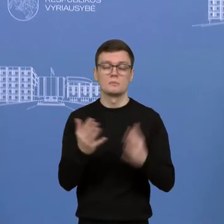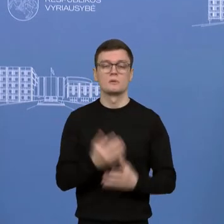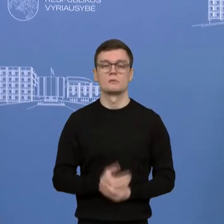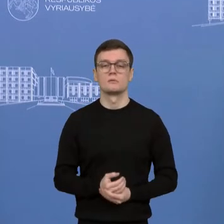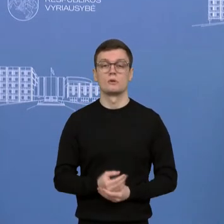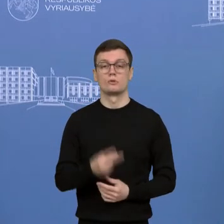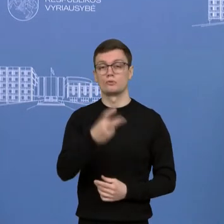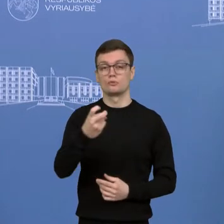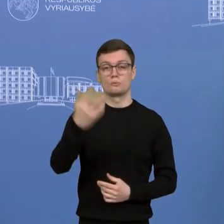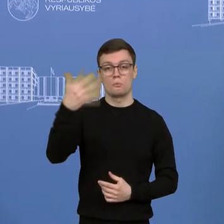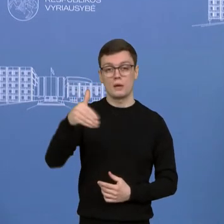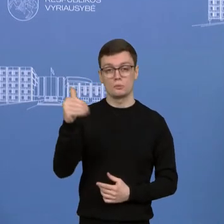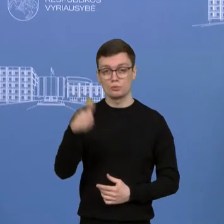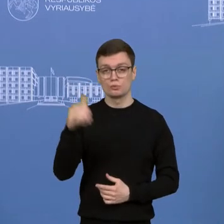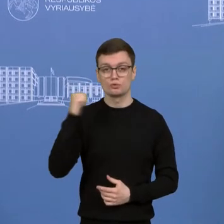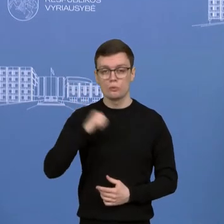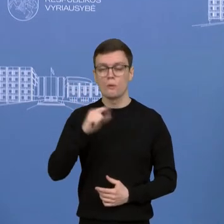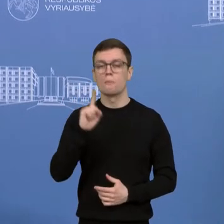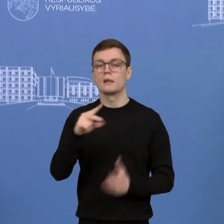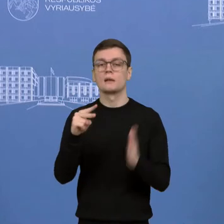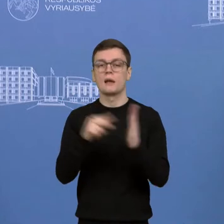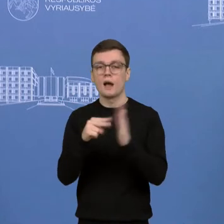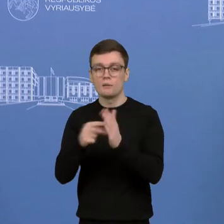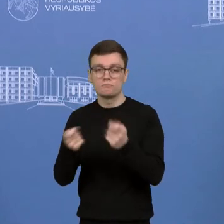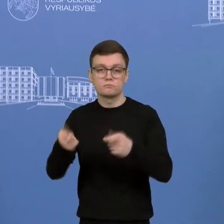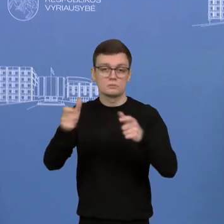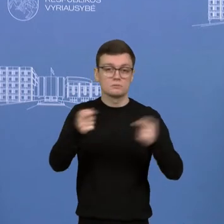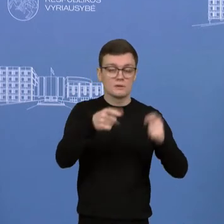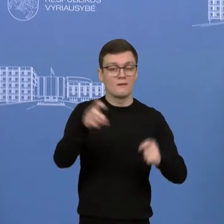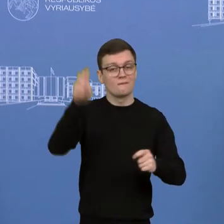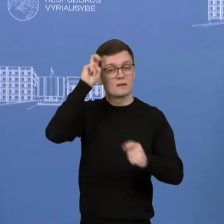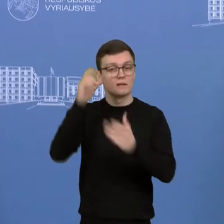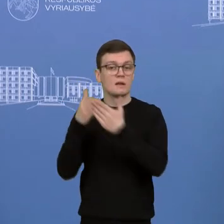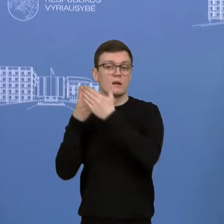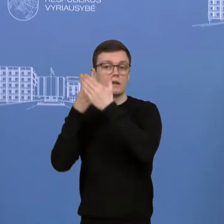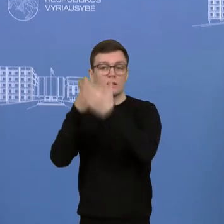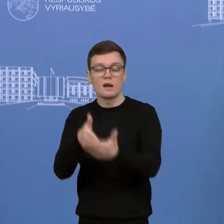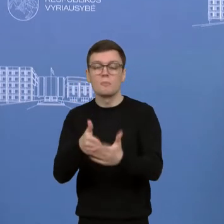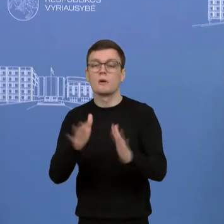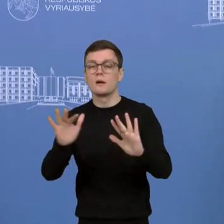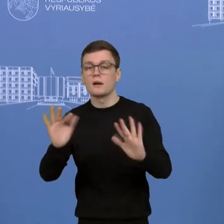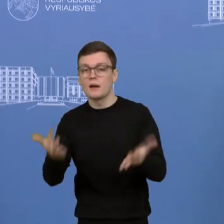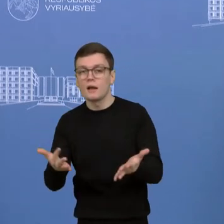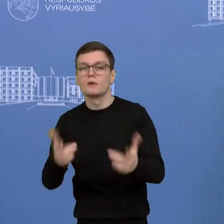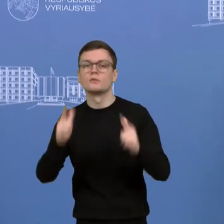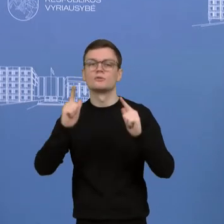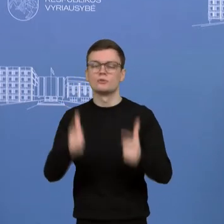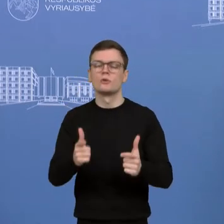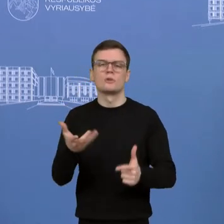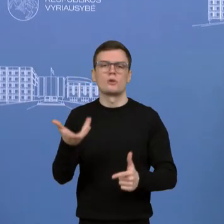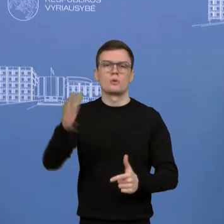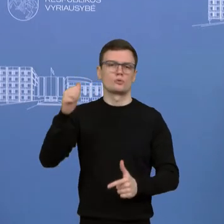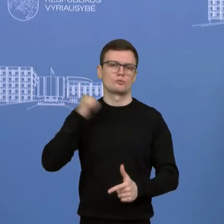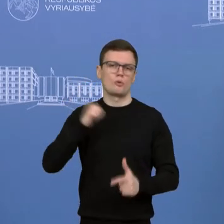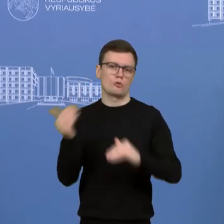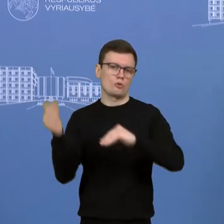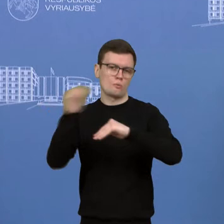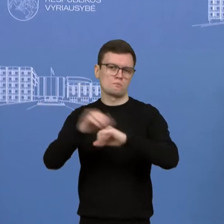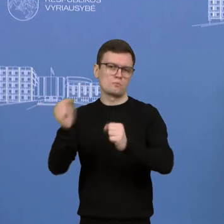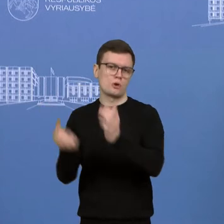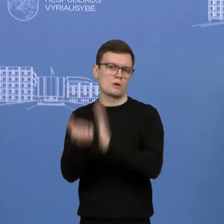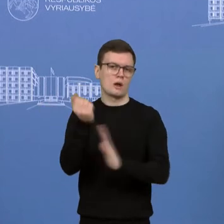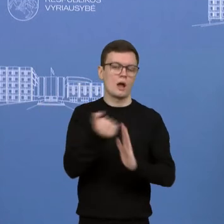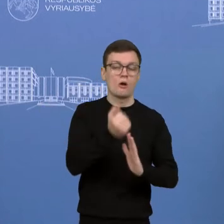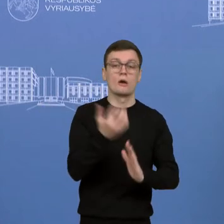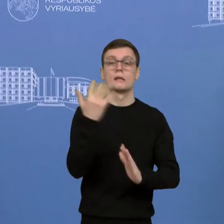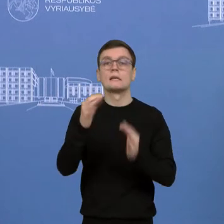250 tūkstančių, bet kainoms augant, valstybės remiamų pajamų dydžiai didėjant, tas skaičius tikrai bus didesnis, bet koks konkrečiai